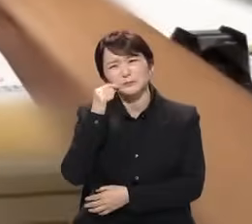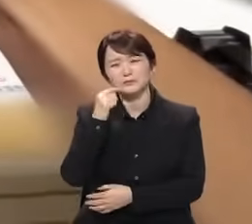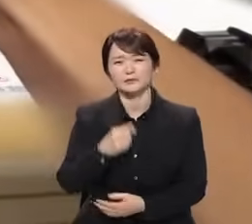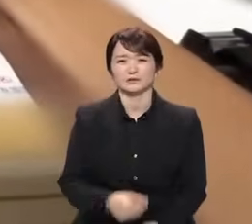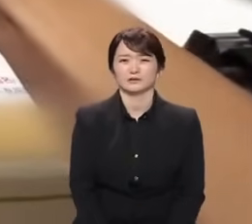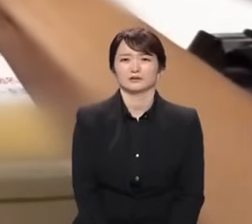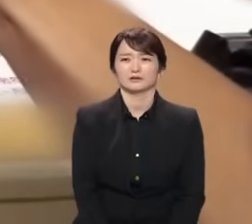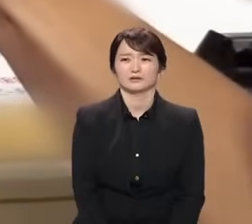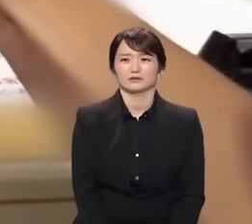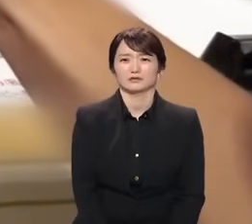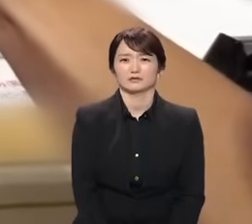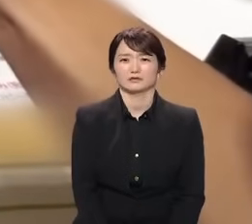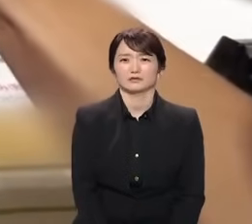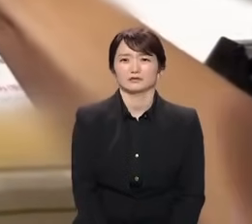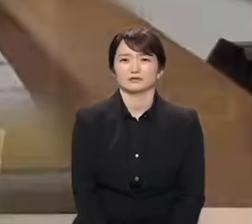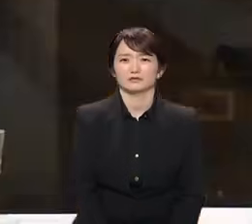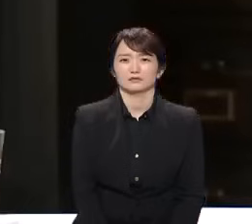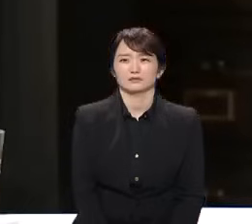うちの方での説明は大変難しいので宿泊ができません。